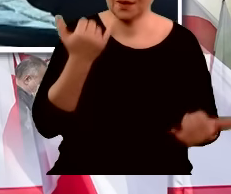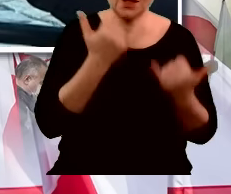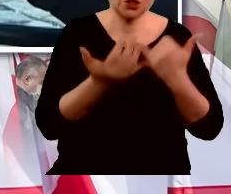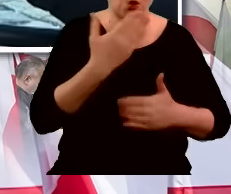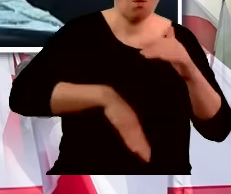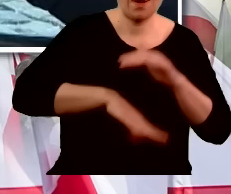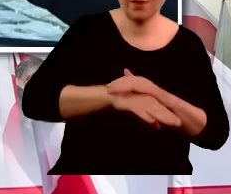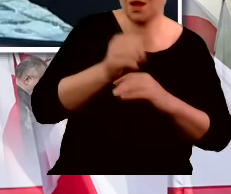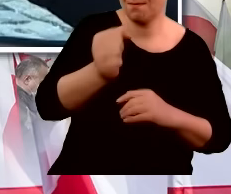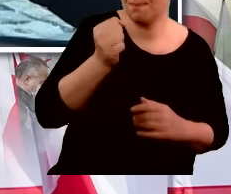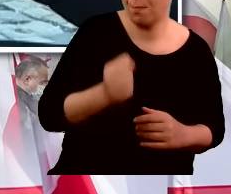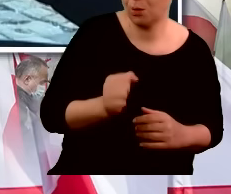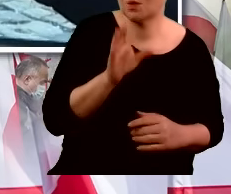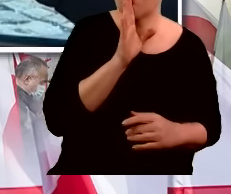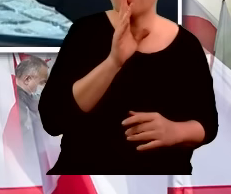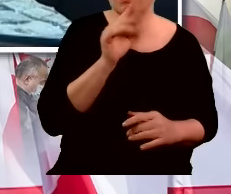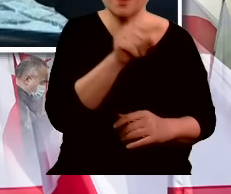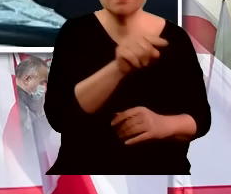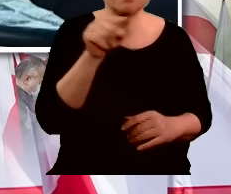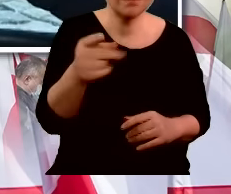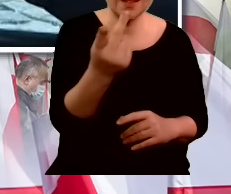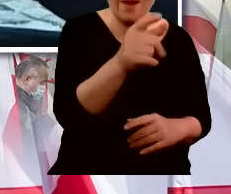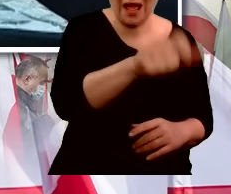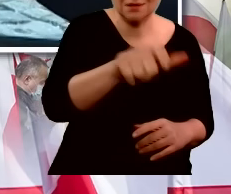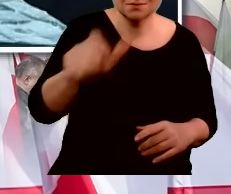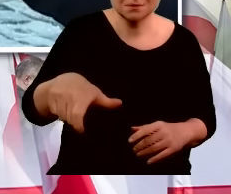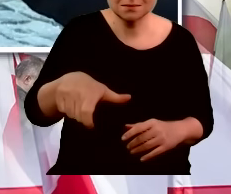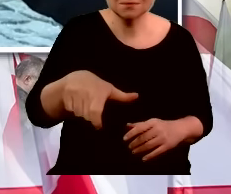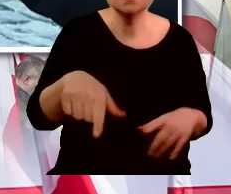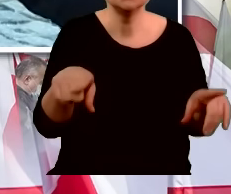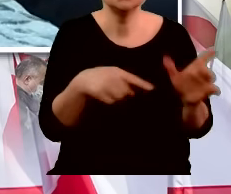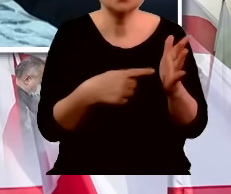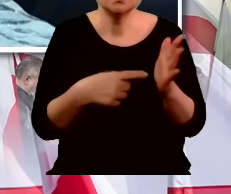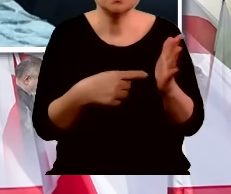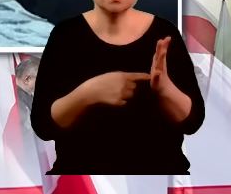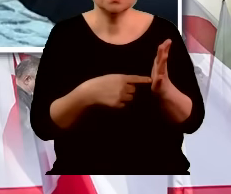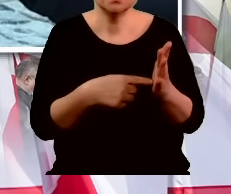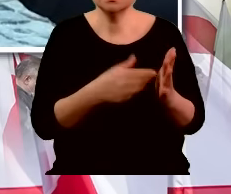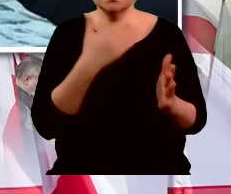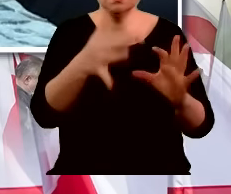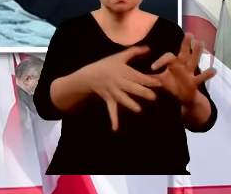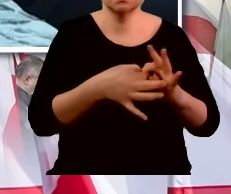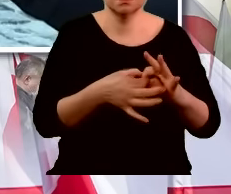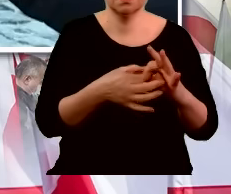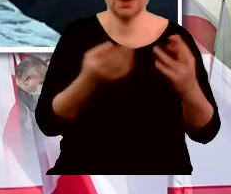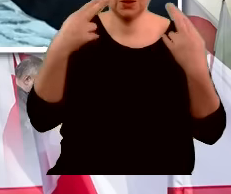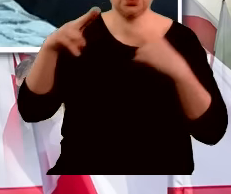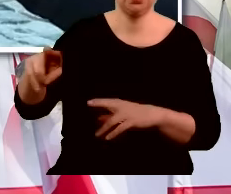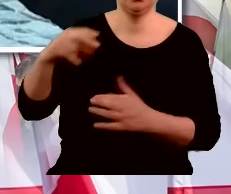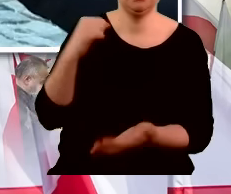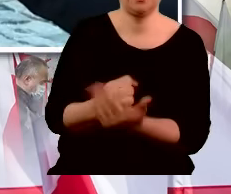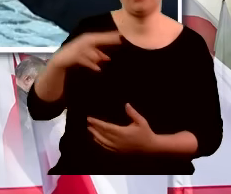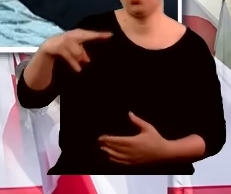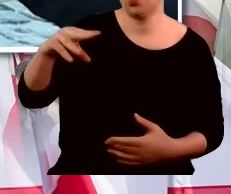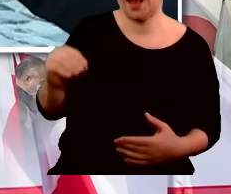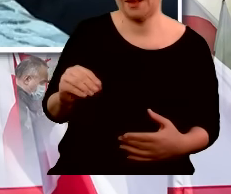posła i tak jak mamy tutaj jednego i drugiego, mamy do czynienia ze sferą, która nie jest objęta prawem unijnym. Czyli mamy do czynienia z